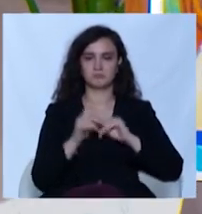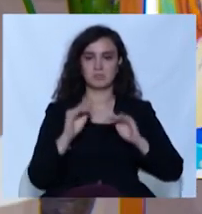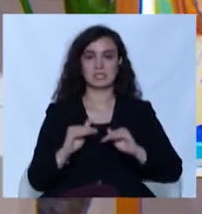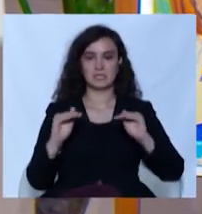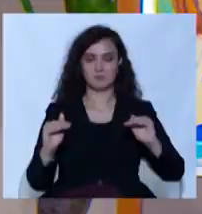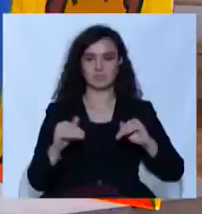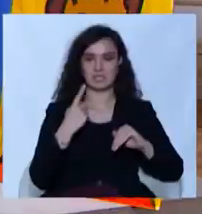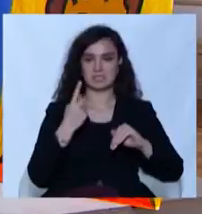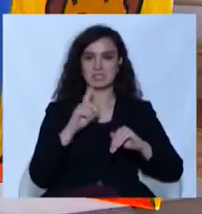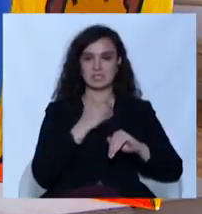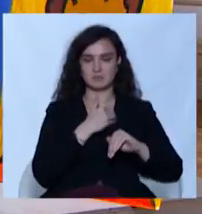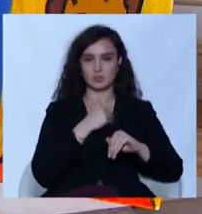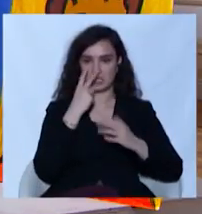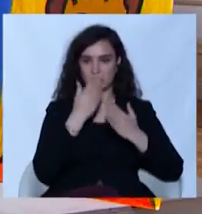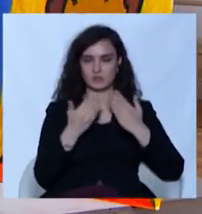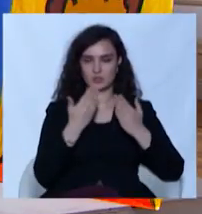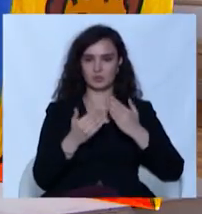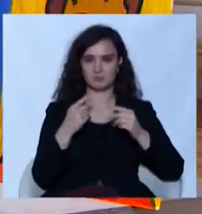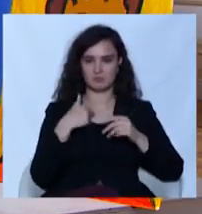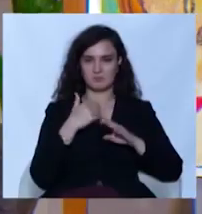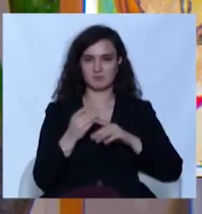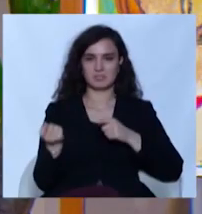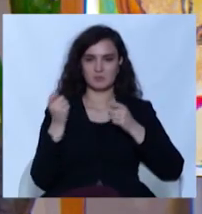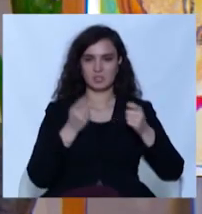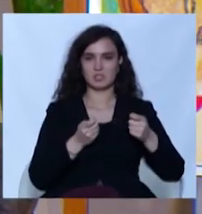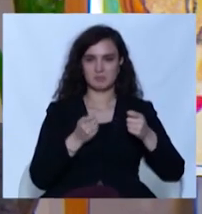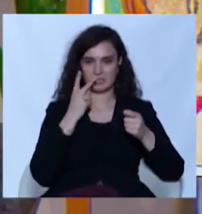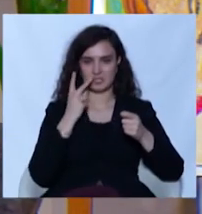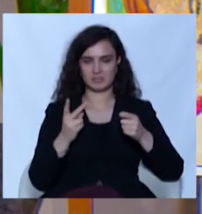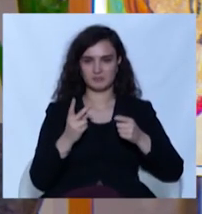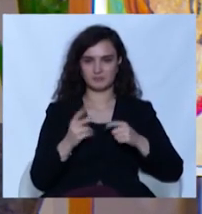პატარები. ერთი რაც მინდა გაჩვენოთ, აი ახ მე მაგ წამოღებული, ნახეთ.